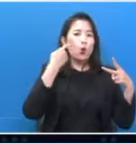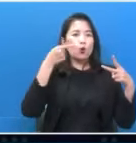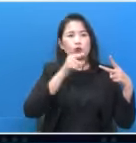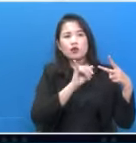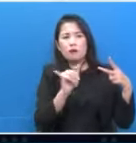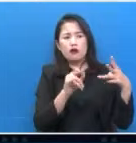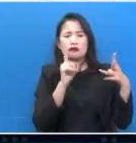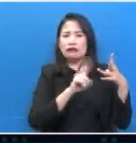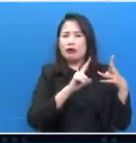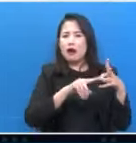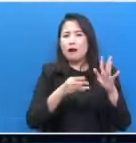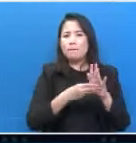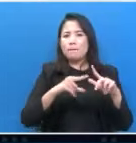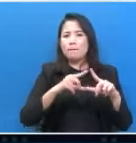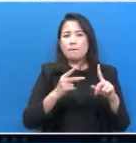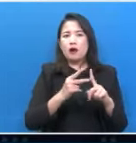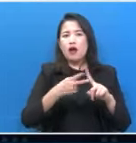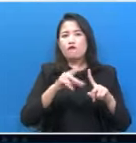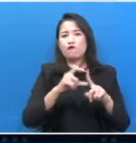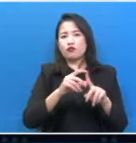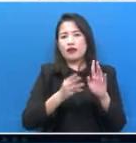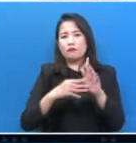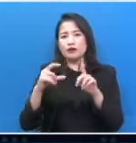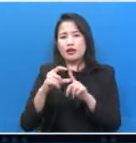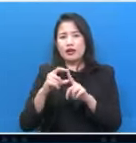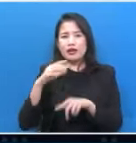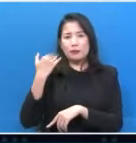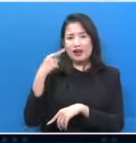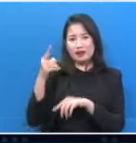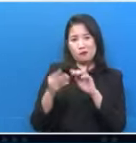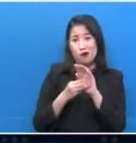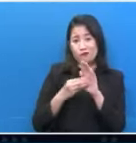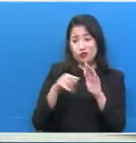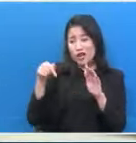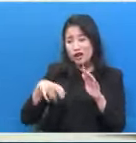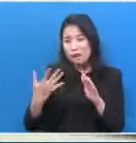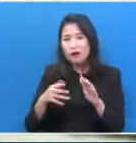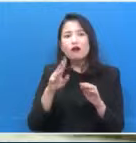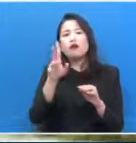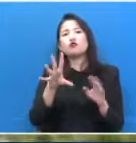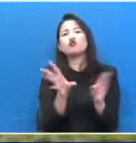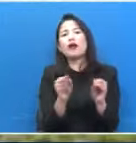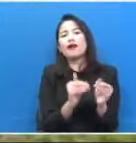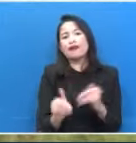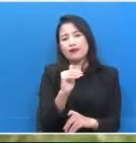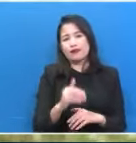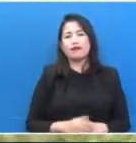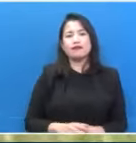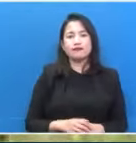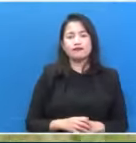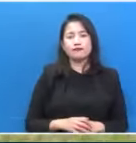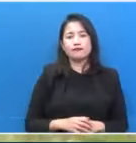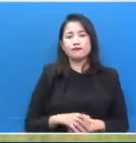sebelumnya hanya di single digit, kemarin merangsek menjadi double digit gitu sekarang angkanya. Segala strategi